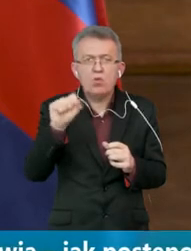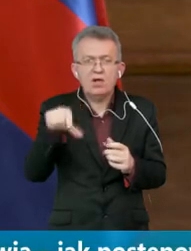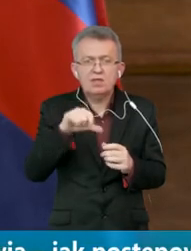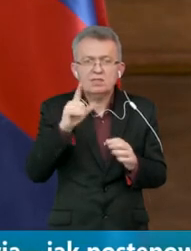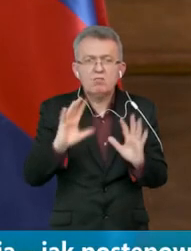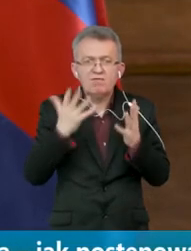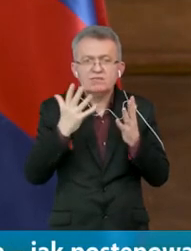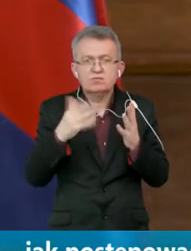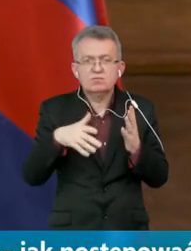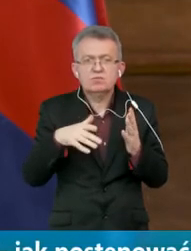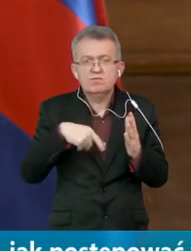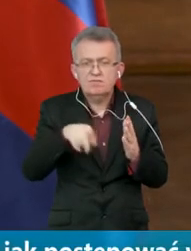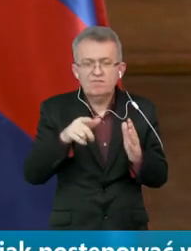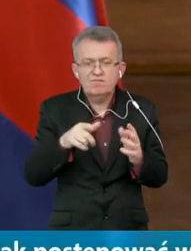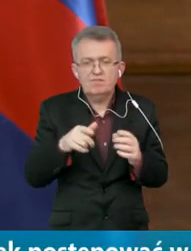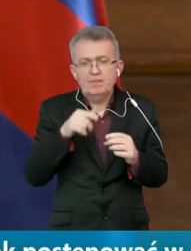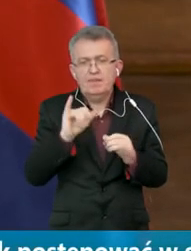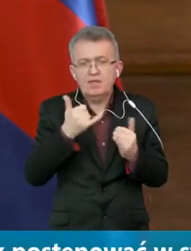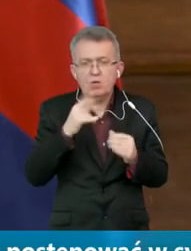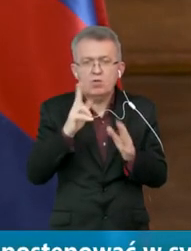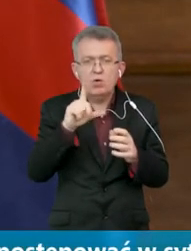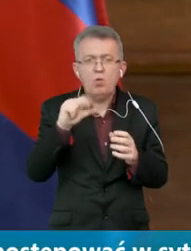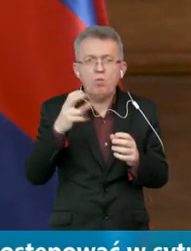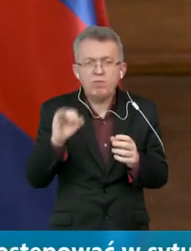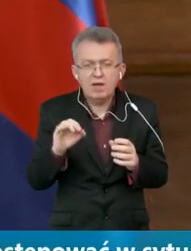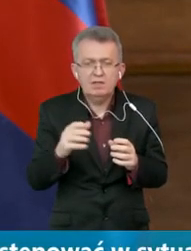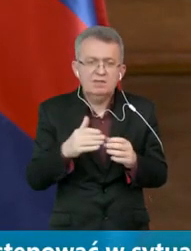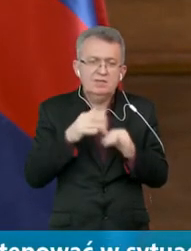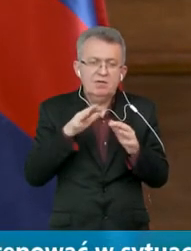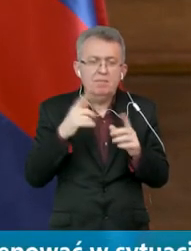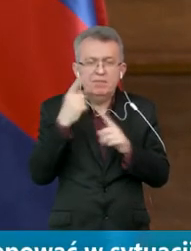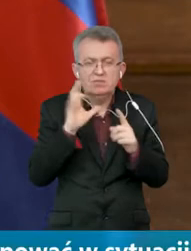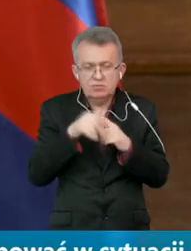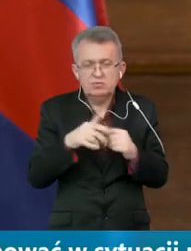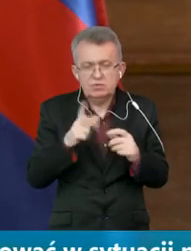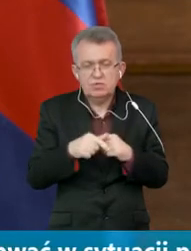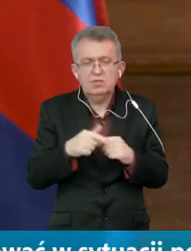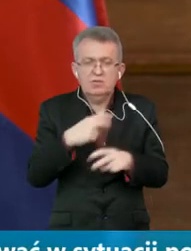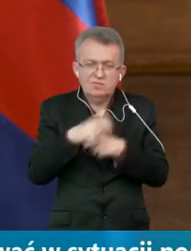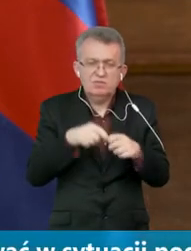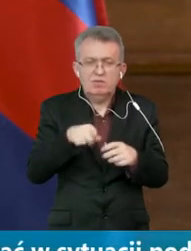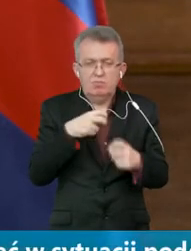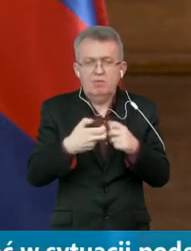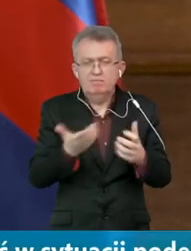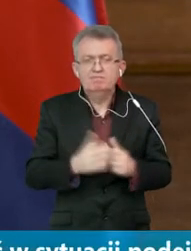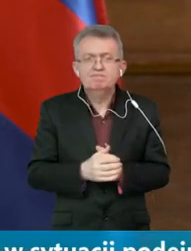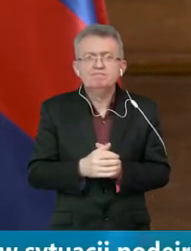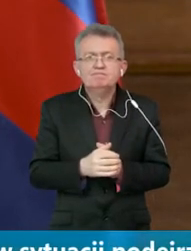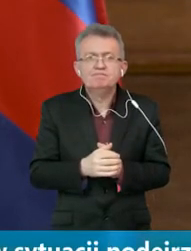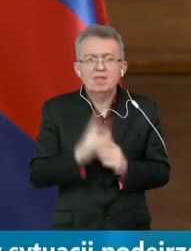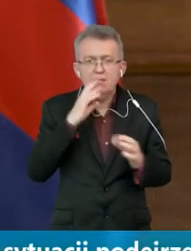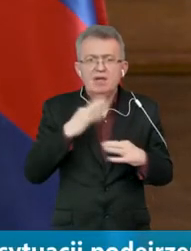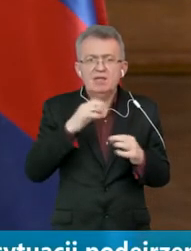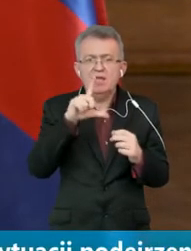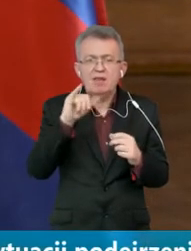Powstańców Wielkopolskich, modernizacja linii tramwajowej, czy też ulica Kolumba, no ale mam nadzieję, że sobie z tym poradzimy. Pani